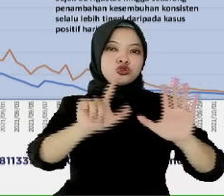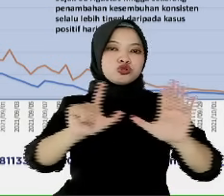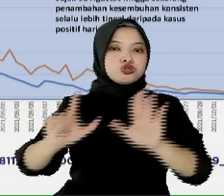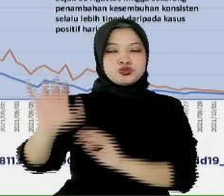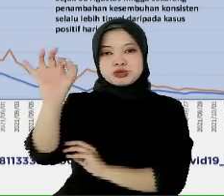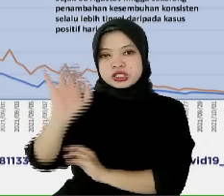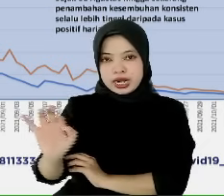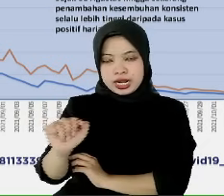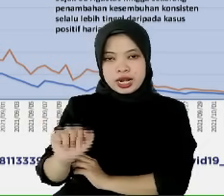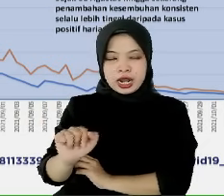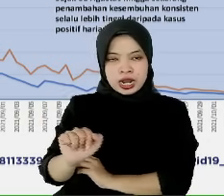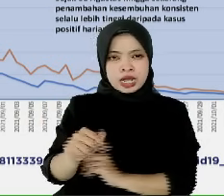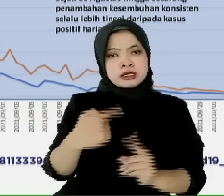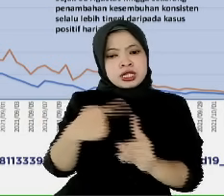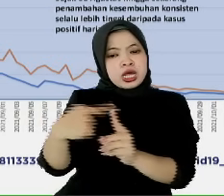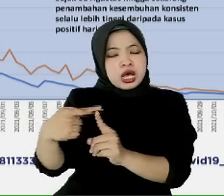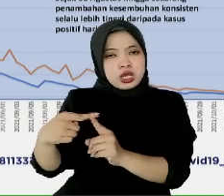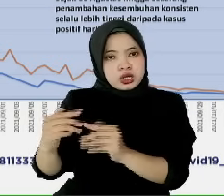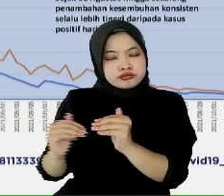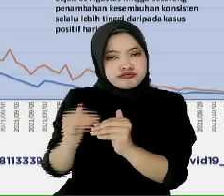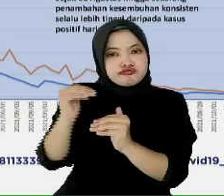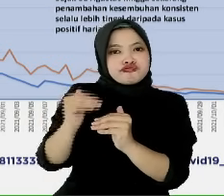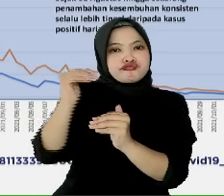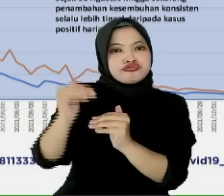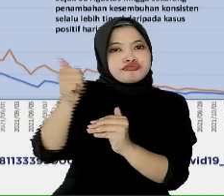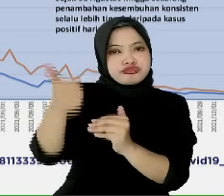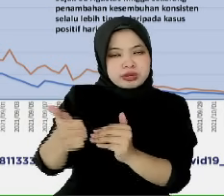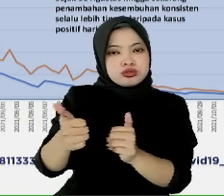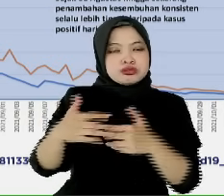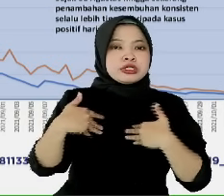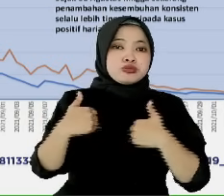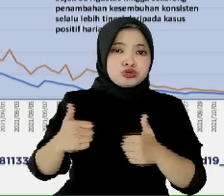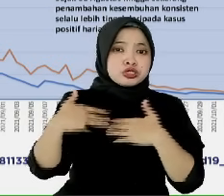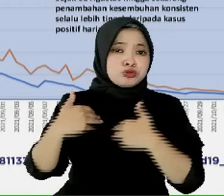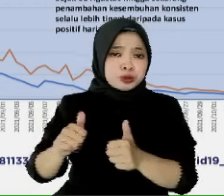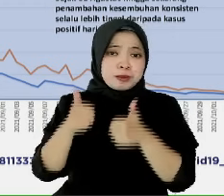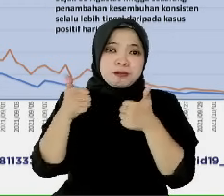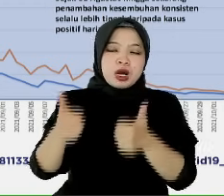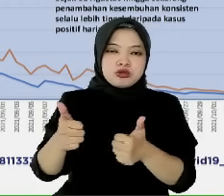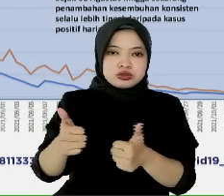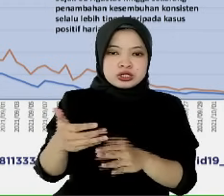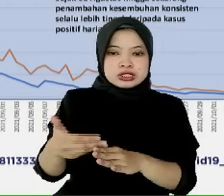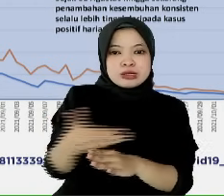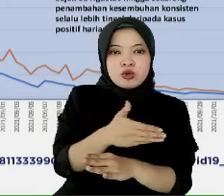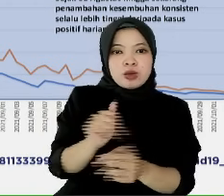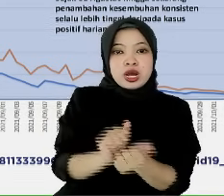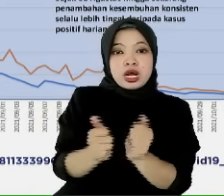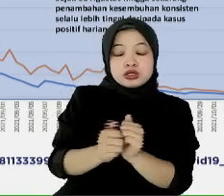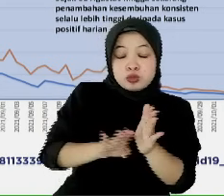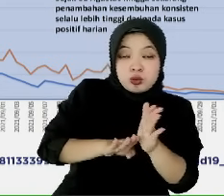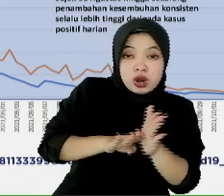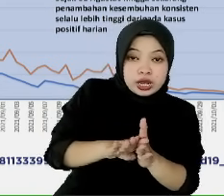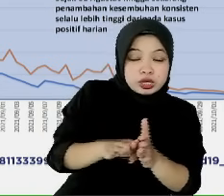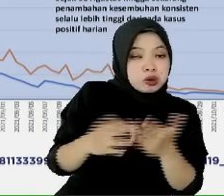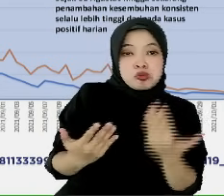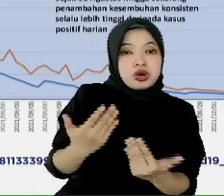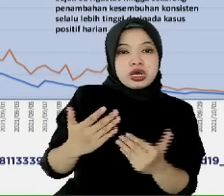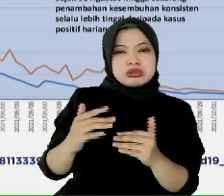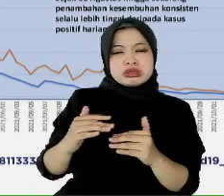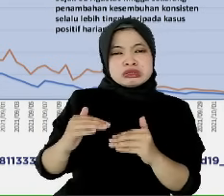95,77%. Angka ini terus meningkat dibandingkan dengan persen kesembuhan pada saat lonjakan kasus yang hanya sebesar